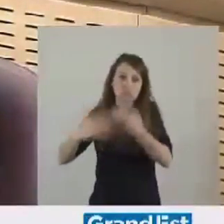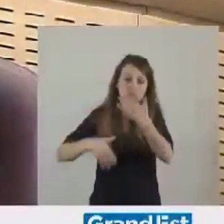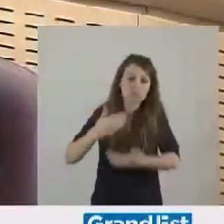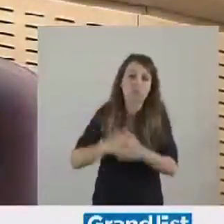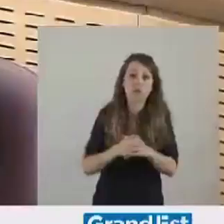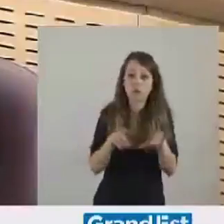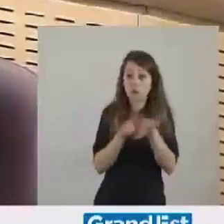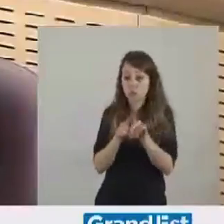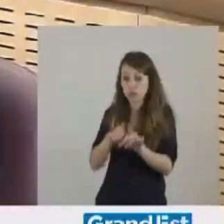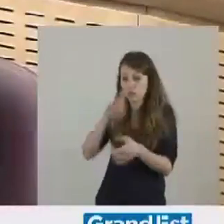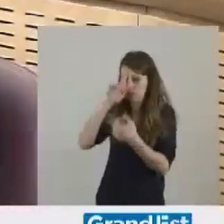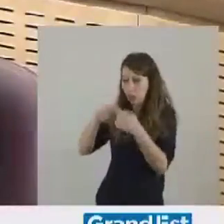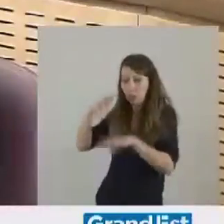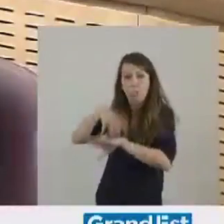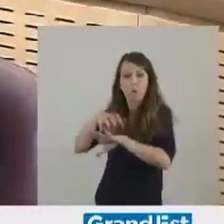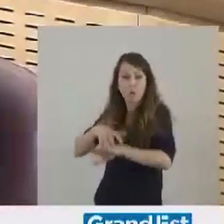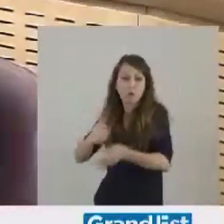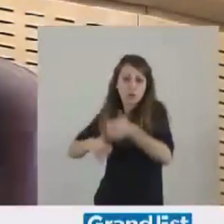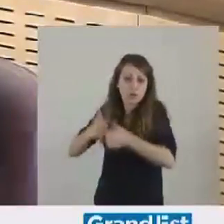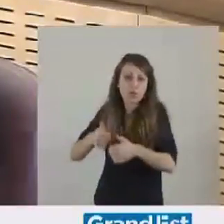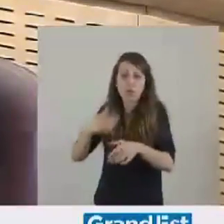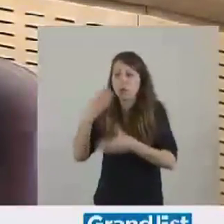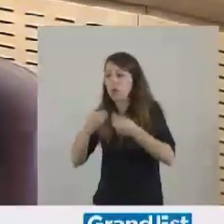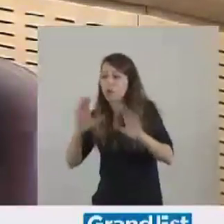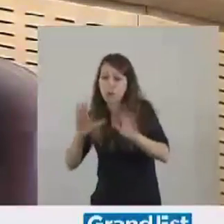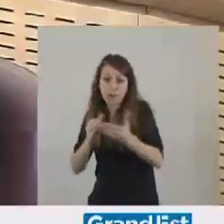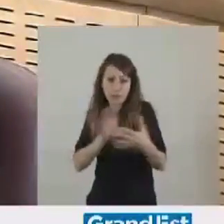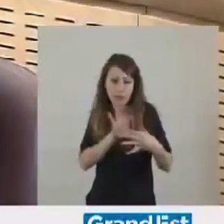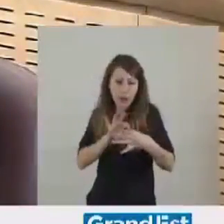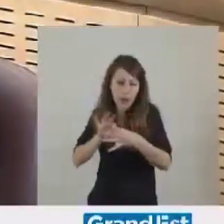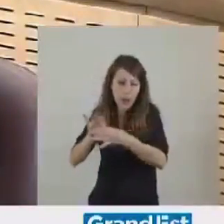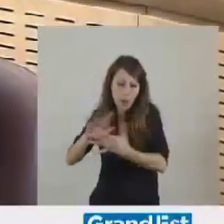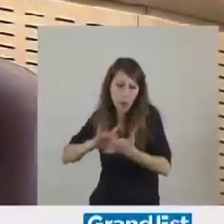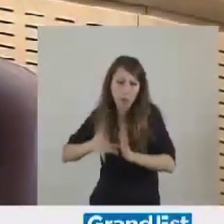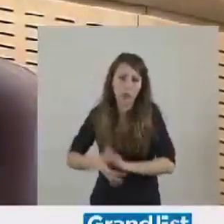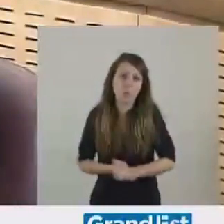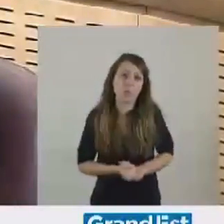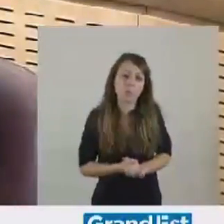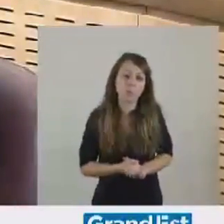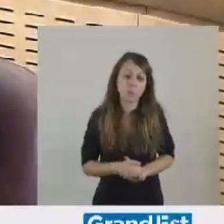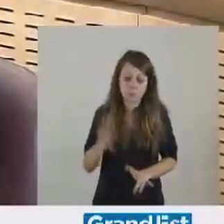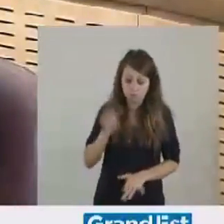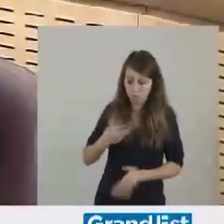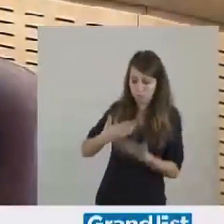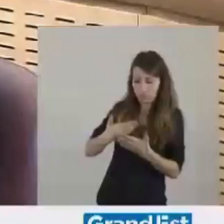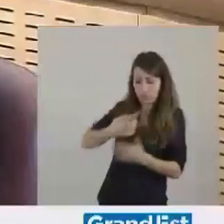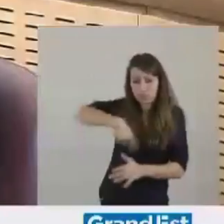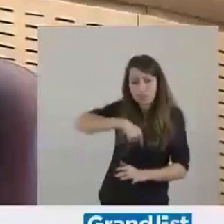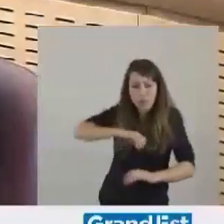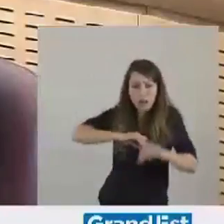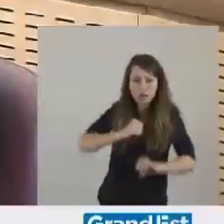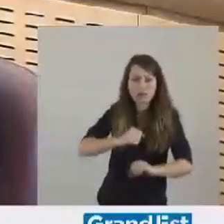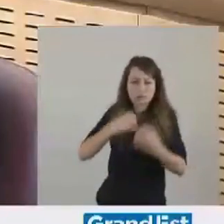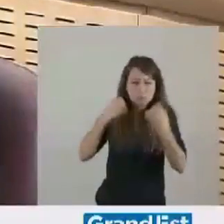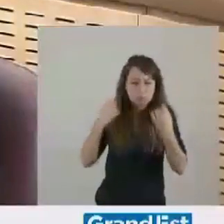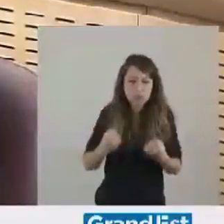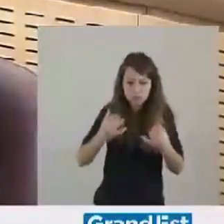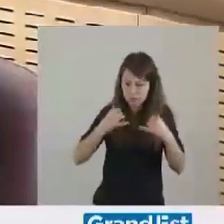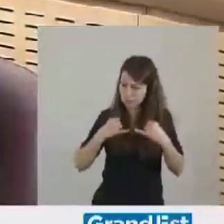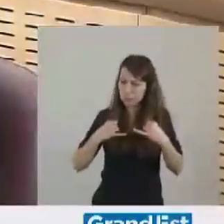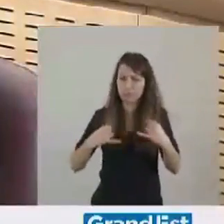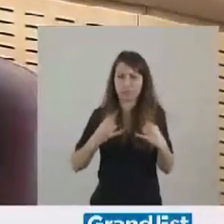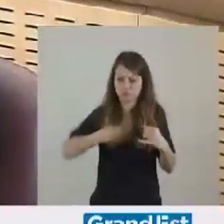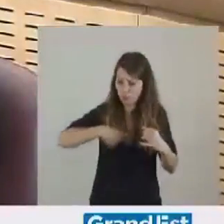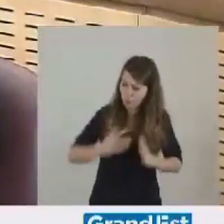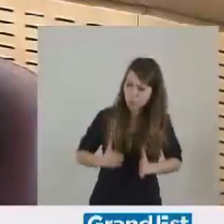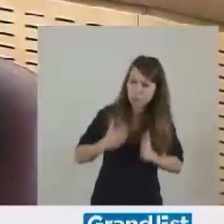formation, etc., etc. Une action forte, une action volontariste, une action responsable, une action transversale, voilà